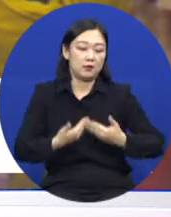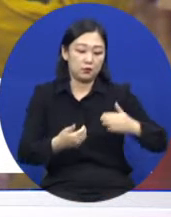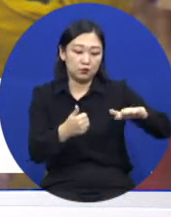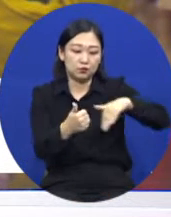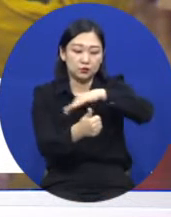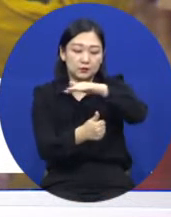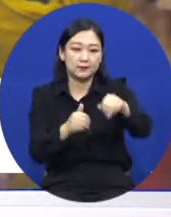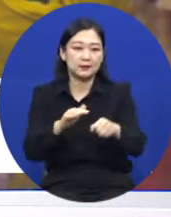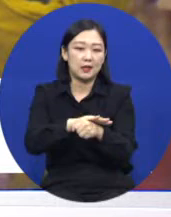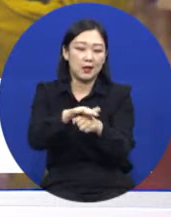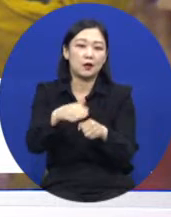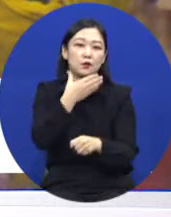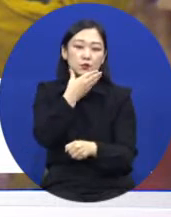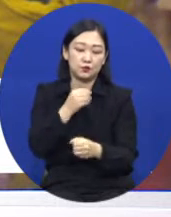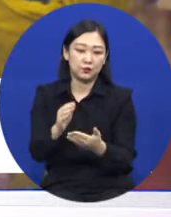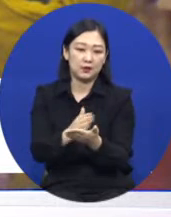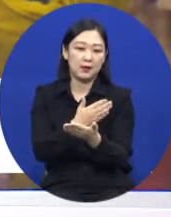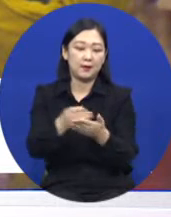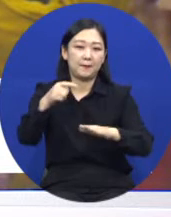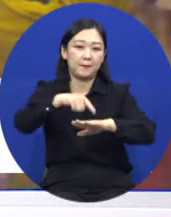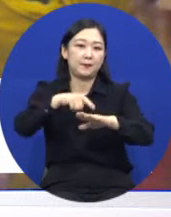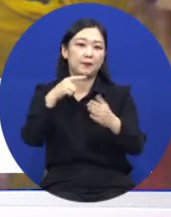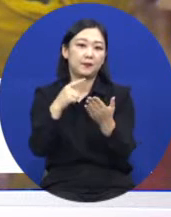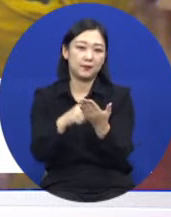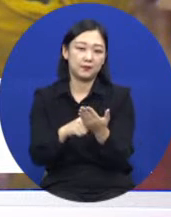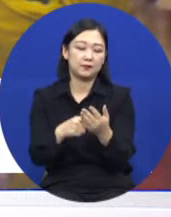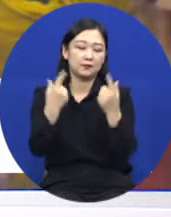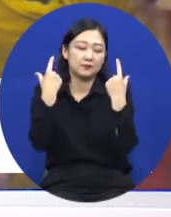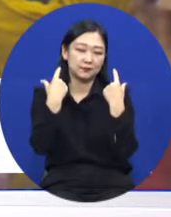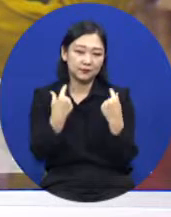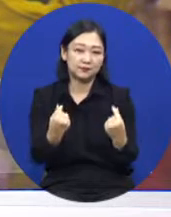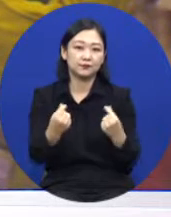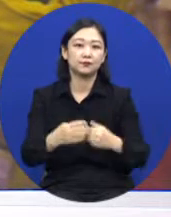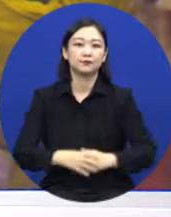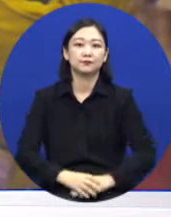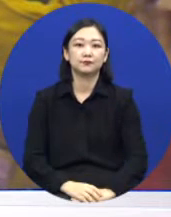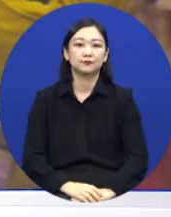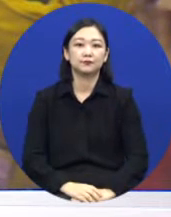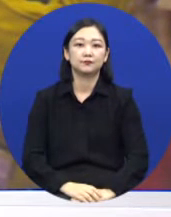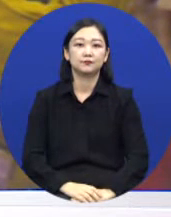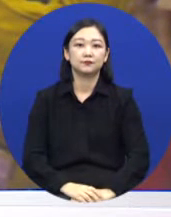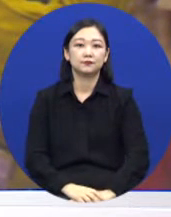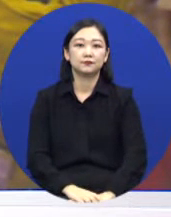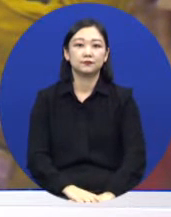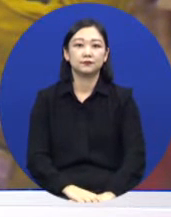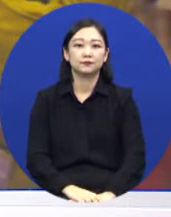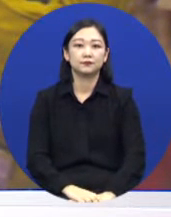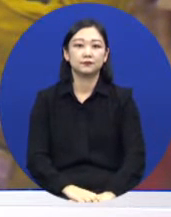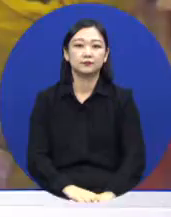분위기지만 사랑과 축복을 나누려는 마음만은 여전했습니다. 박혜진 기자입니다.